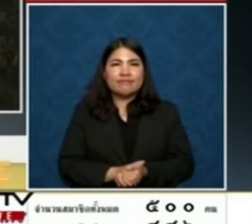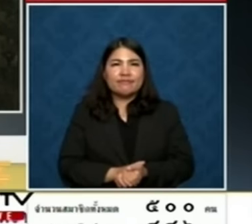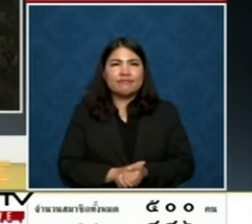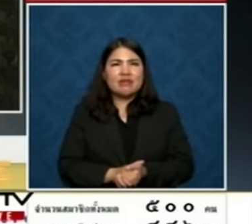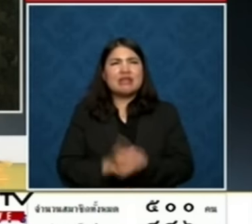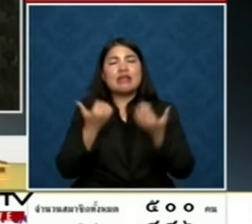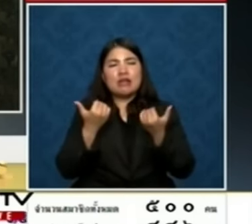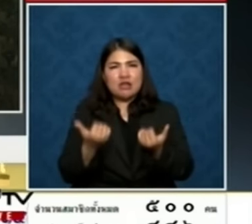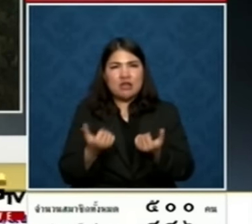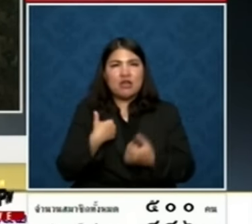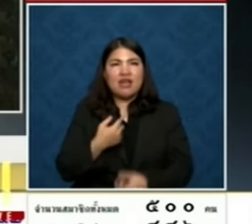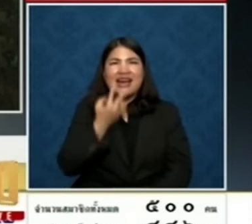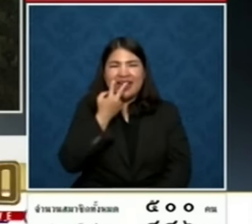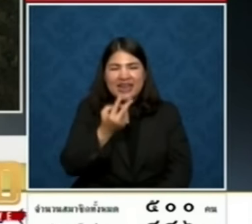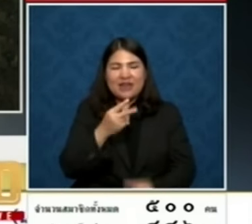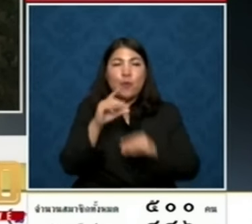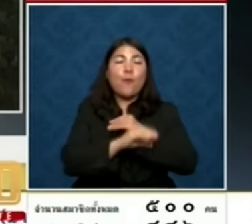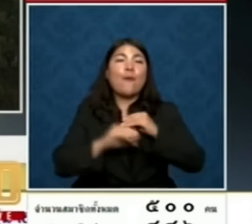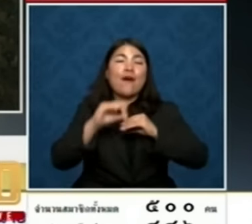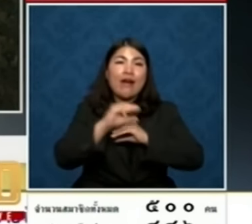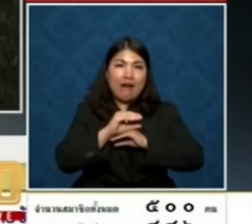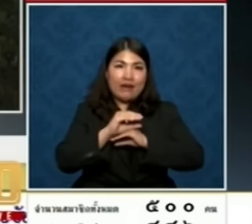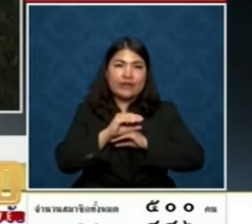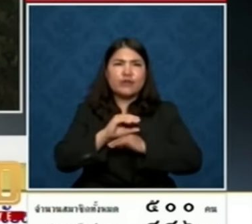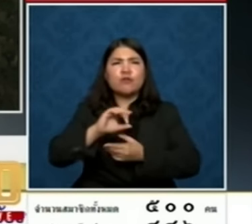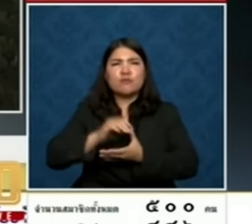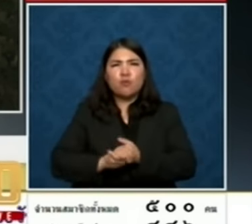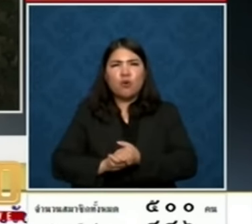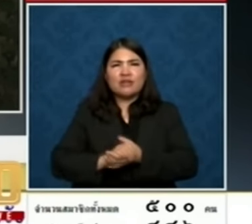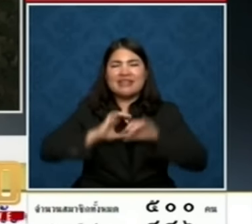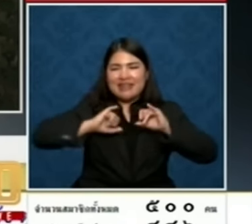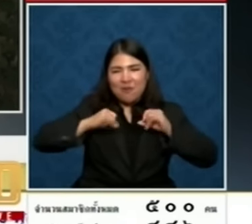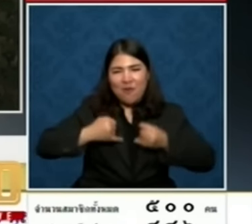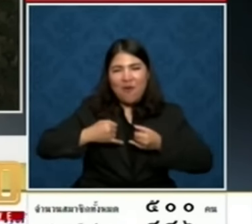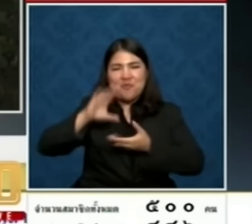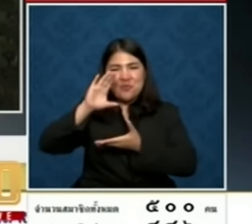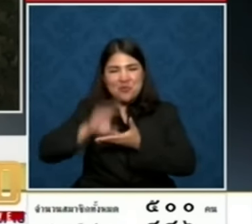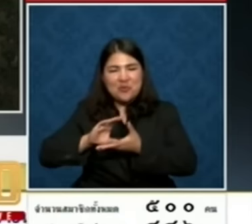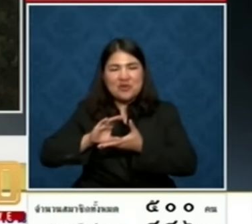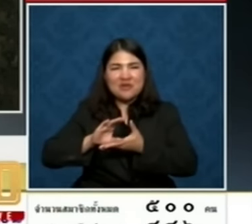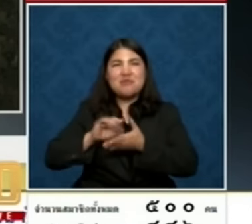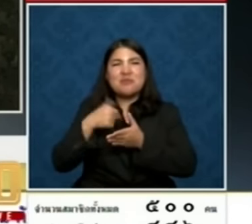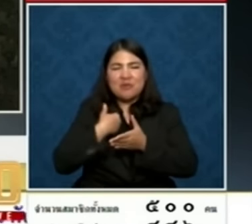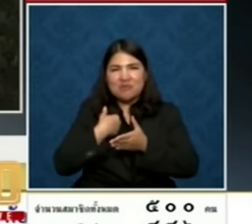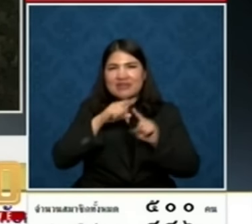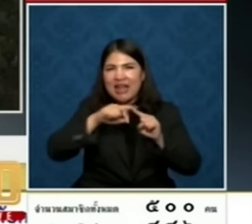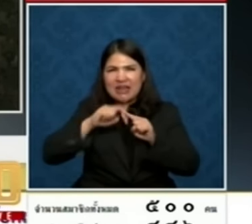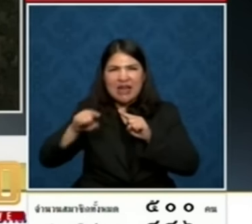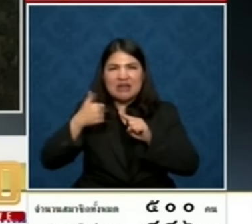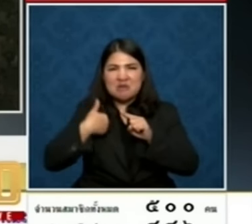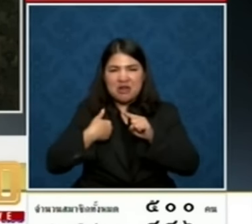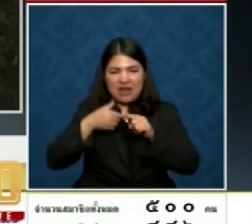รักจีบให้รักหลอกมาลงทุนในแพลตฟอร์มเงินดิจิทอลกับนายจ้างที่เป็นคนจีนแต่ว่า